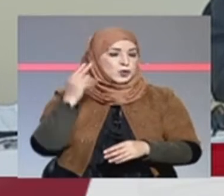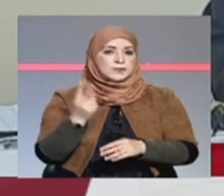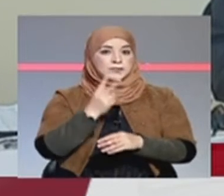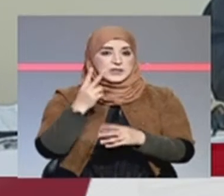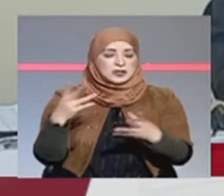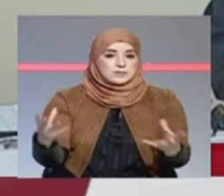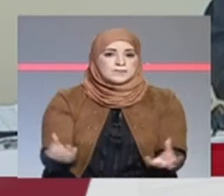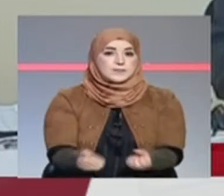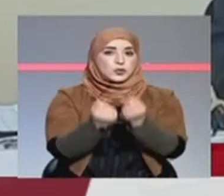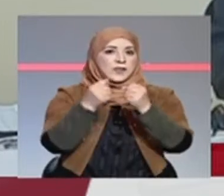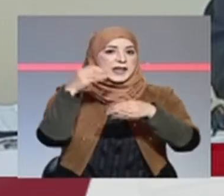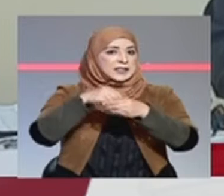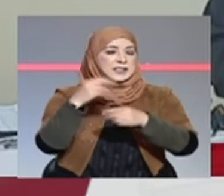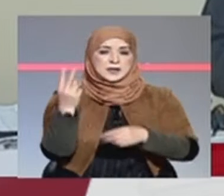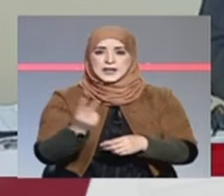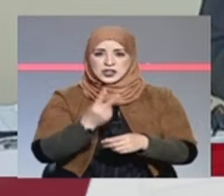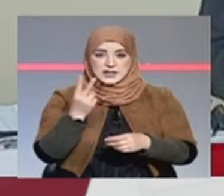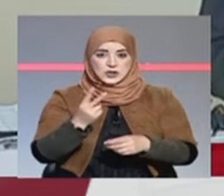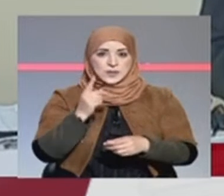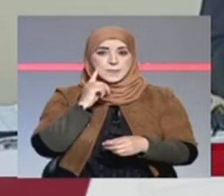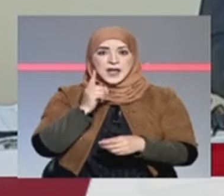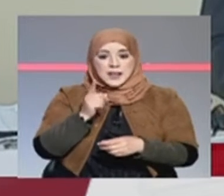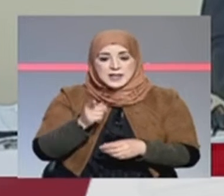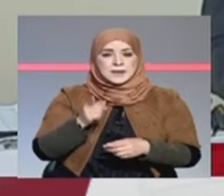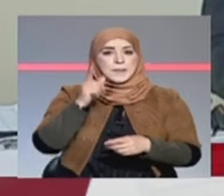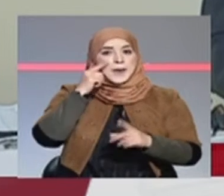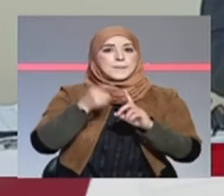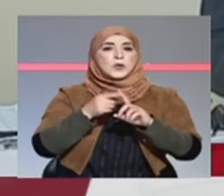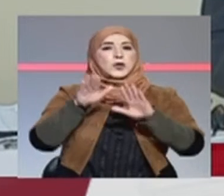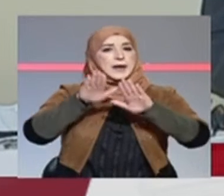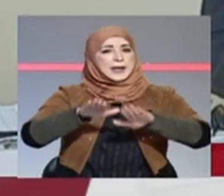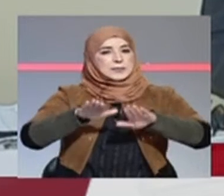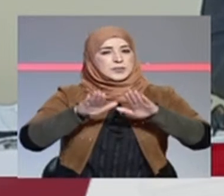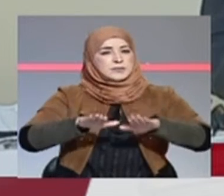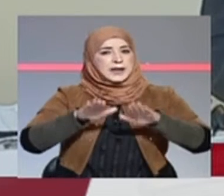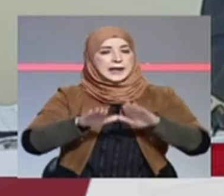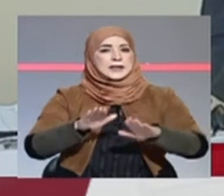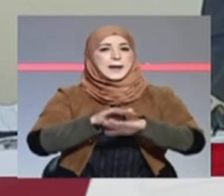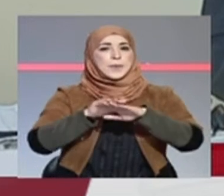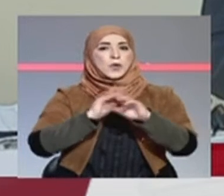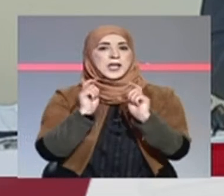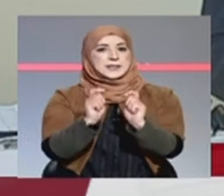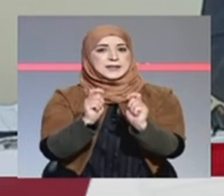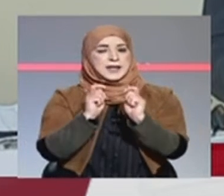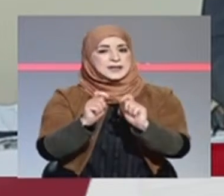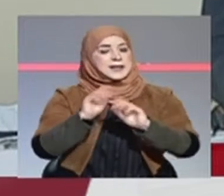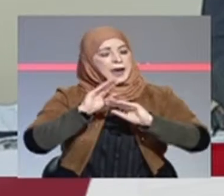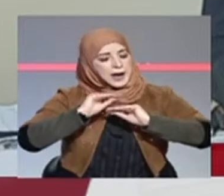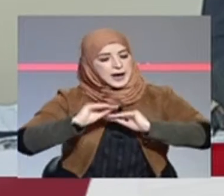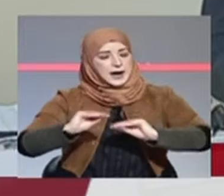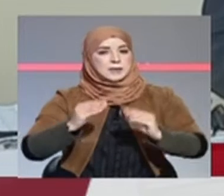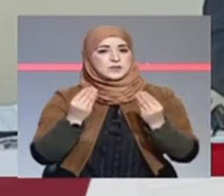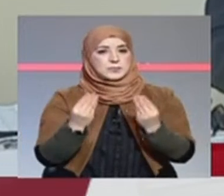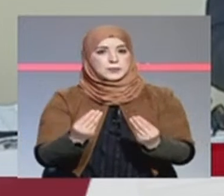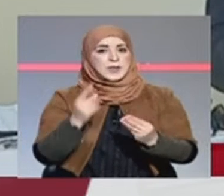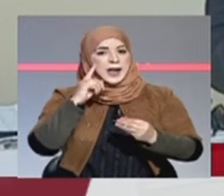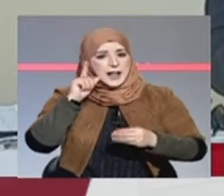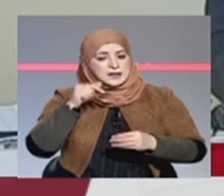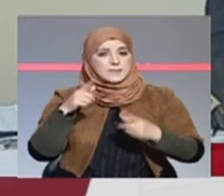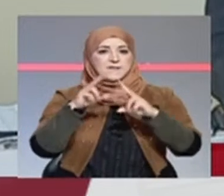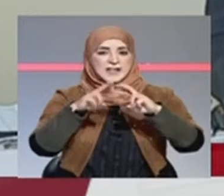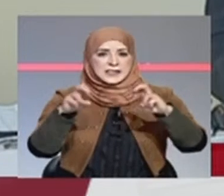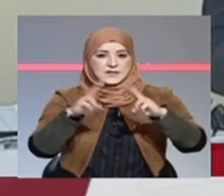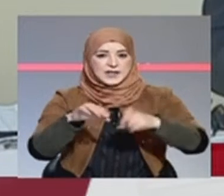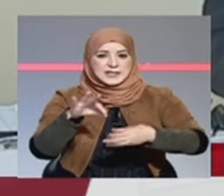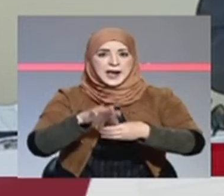الانقاذ الاقتصادي الحقيقيه دون يعني التهدئه الاجواء السياسيه او ربما ايجاد حلول وكانت